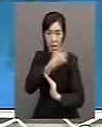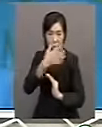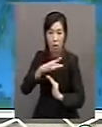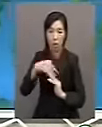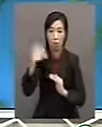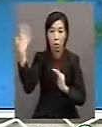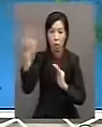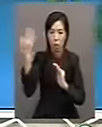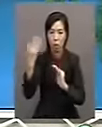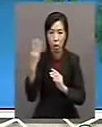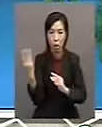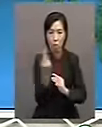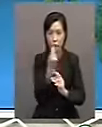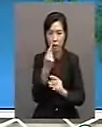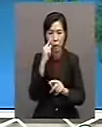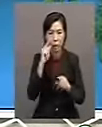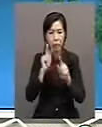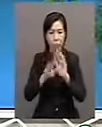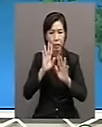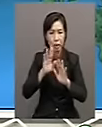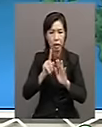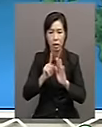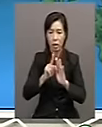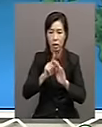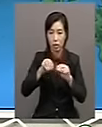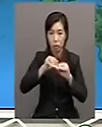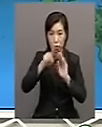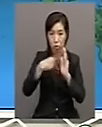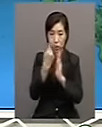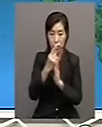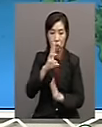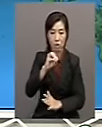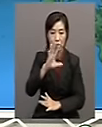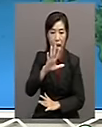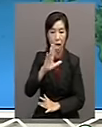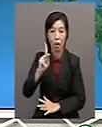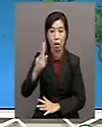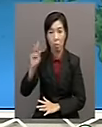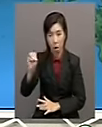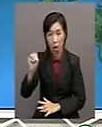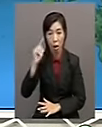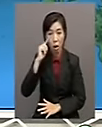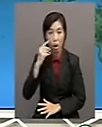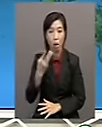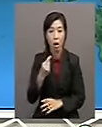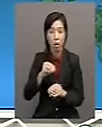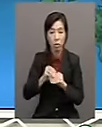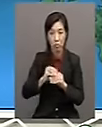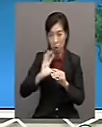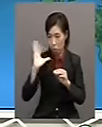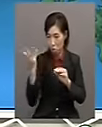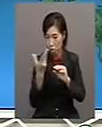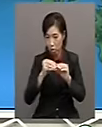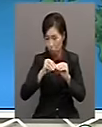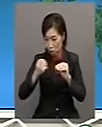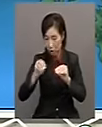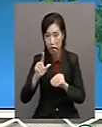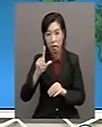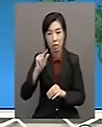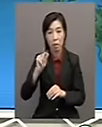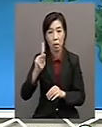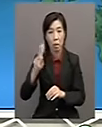วด้วยความเร็วลมใกล้จุดศูนย์กลางนะครับ65กิโลเมตรต่อชั่วโมงครับเคลื่อนตัวด้วยความเร็ว20กิโลเมตรต่อชั่วโมงครับพายุลูก